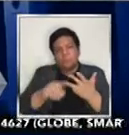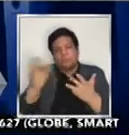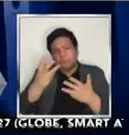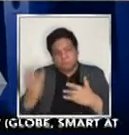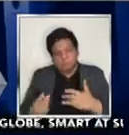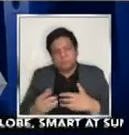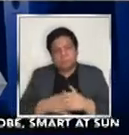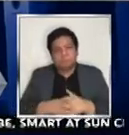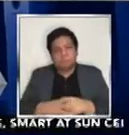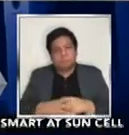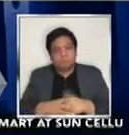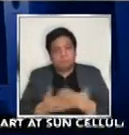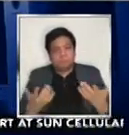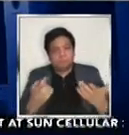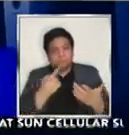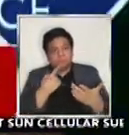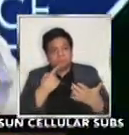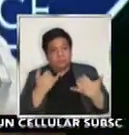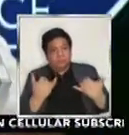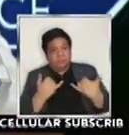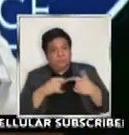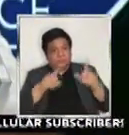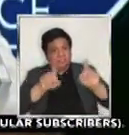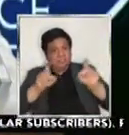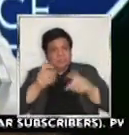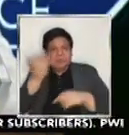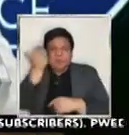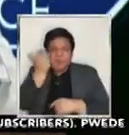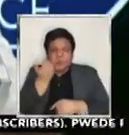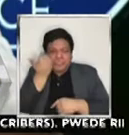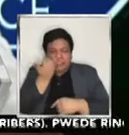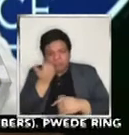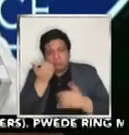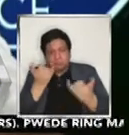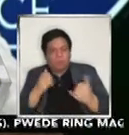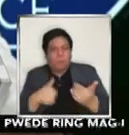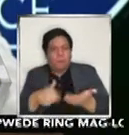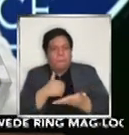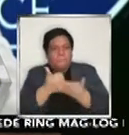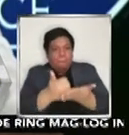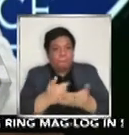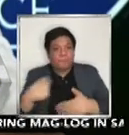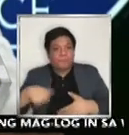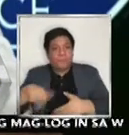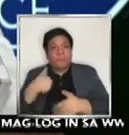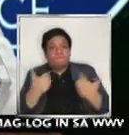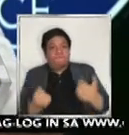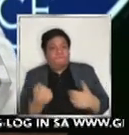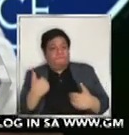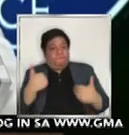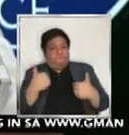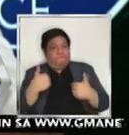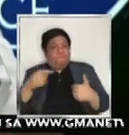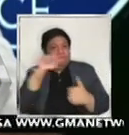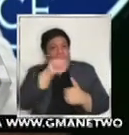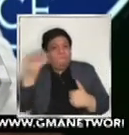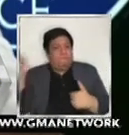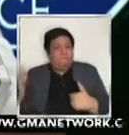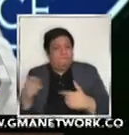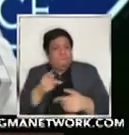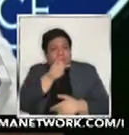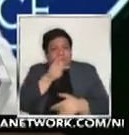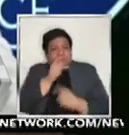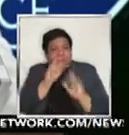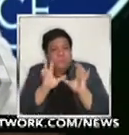di ba? Kulang pa yung PCR, kaya tumutulong kami. Ngayon, ang ginagawa po ng private sector, sinusupplement nila eh. Hindi